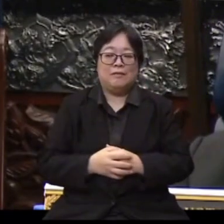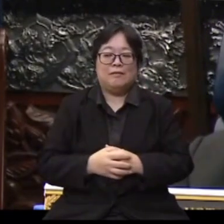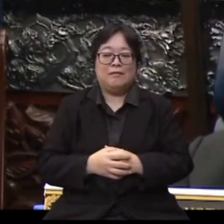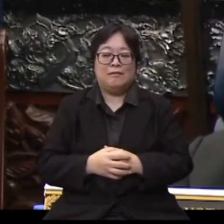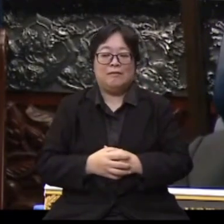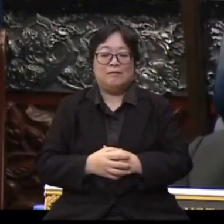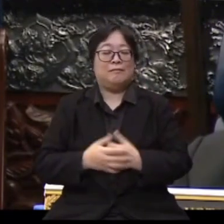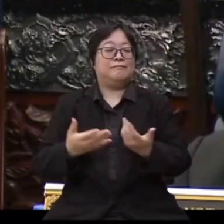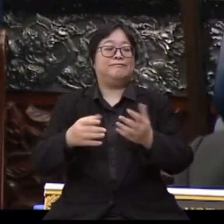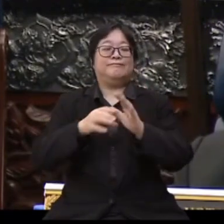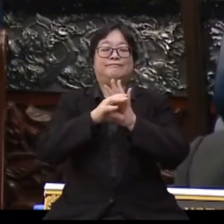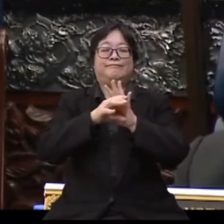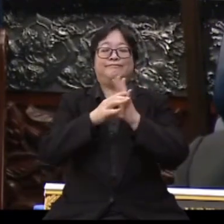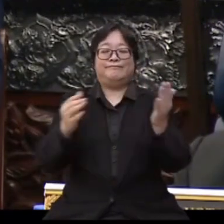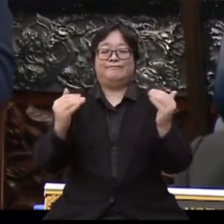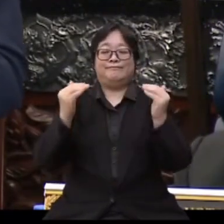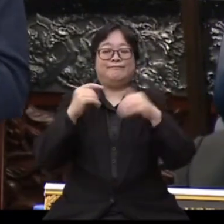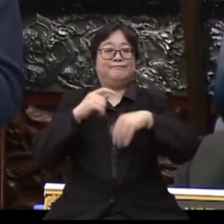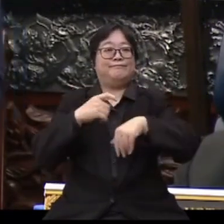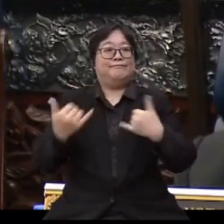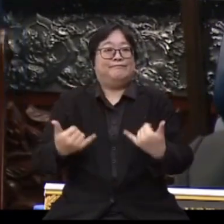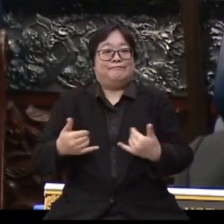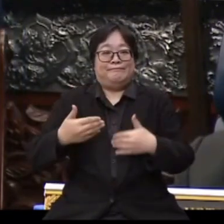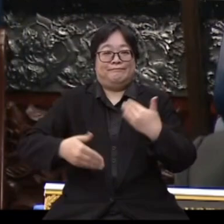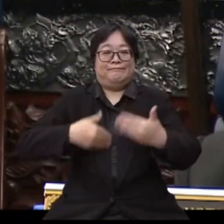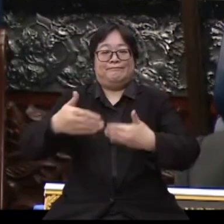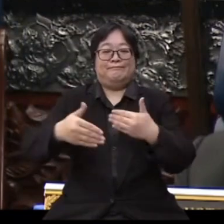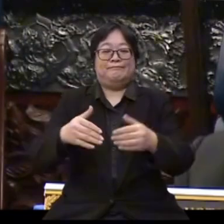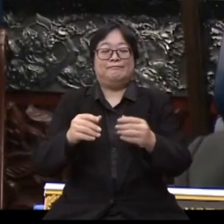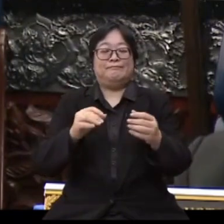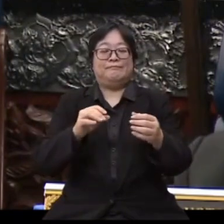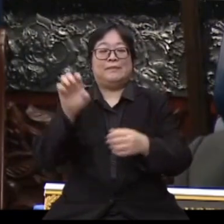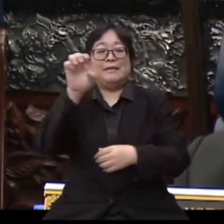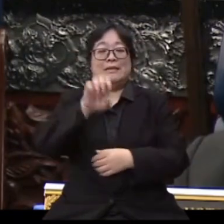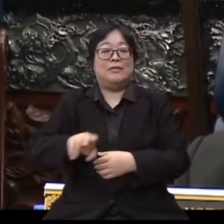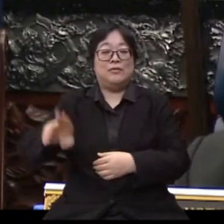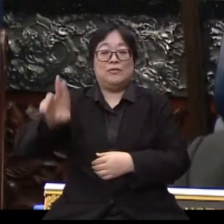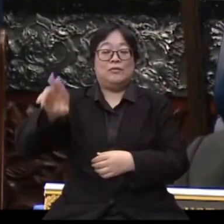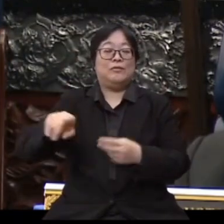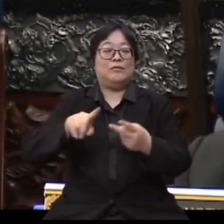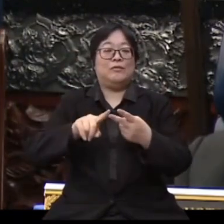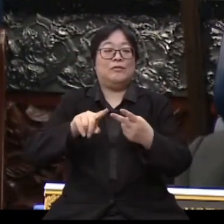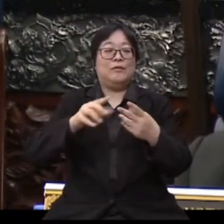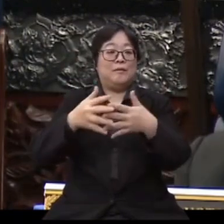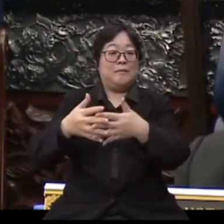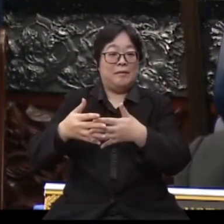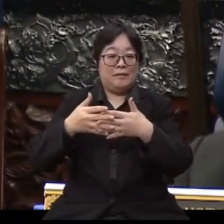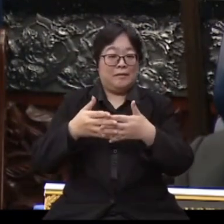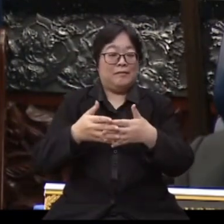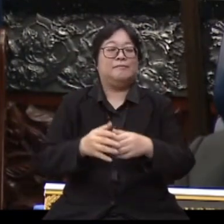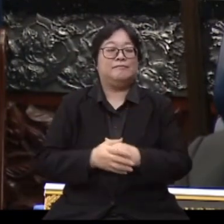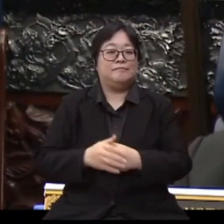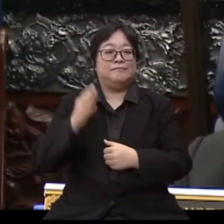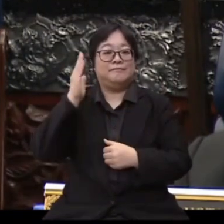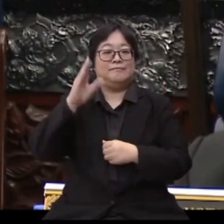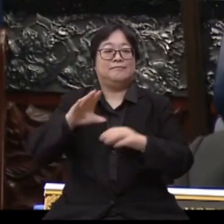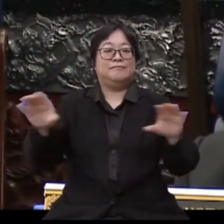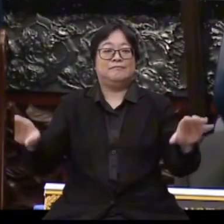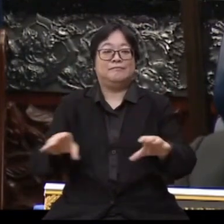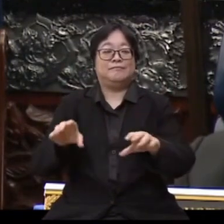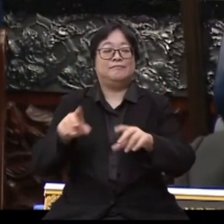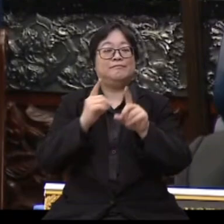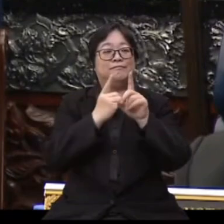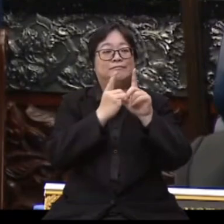Contohnya dalam tempoh terdekat ini, Kesatuan Eropah dan juga Amerika Syarikat akan mula